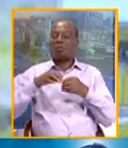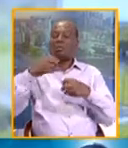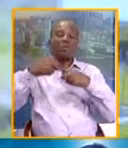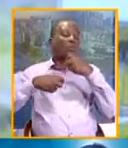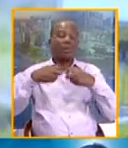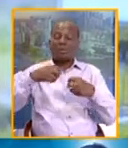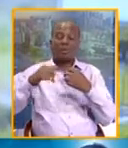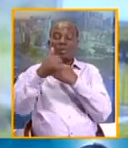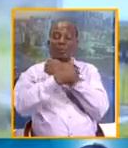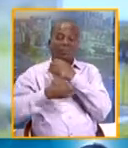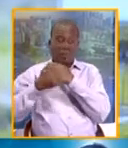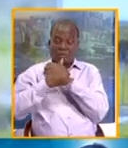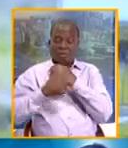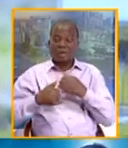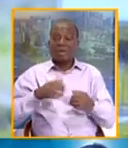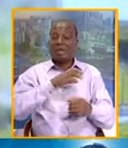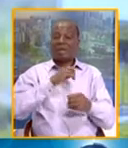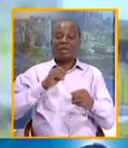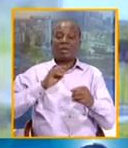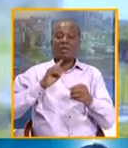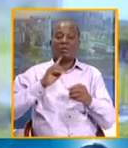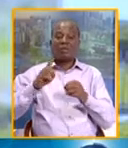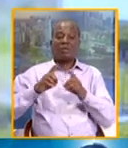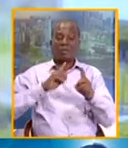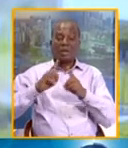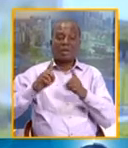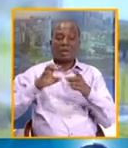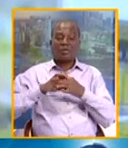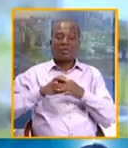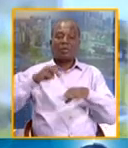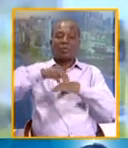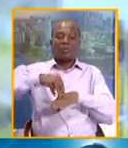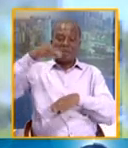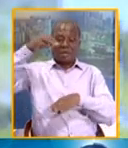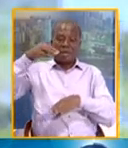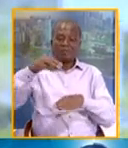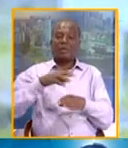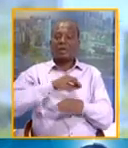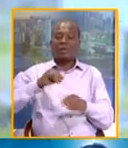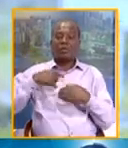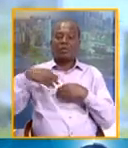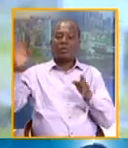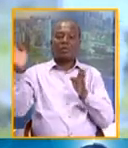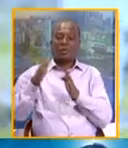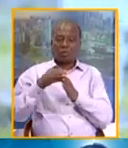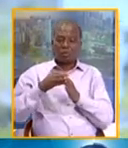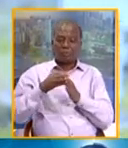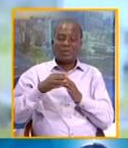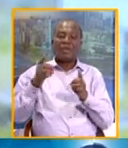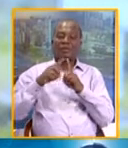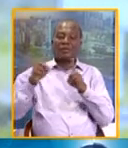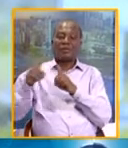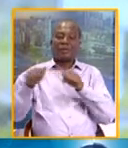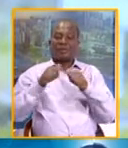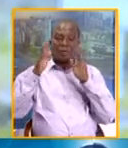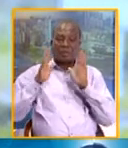homologues étaient en termes alliés de la semaine dernière pour une médiation il avait rencontré les différents acteurs de la crise réunis à nouveau